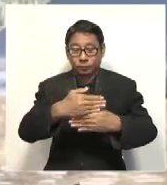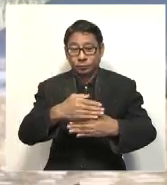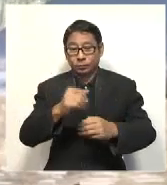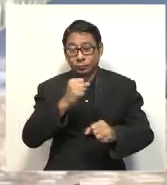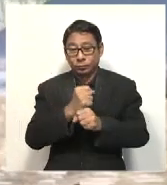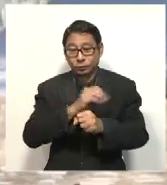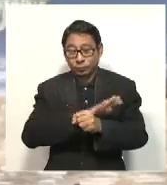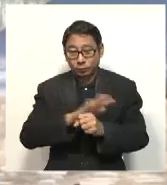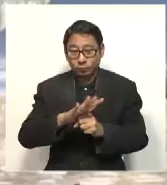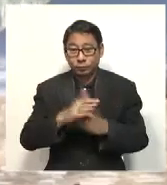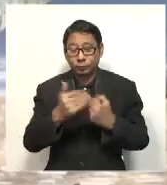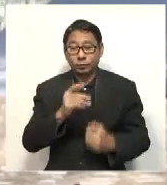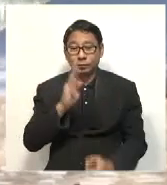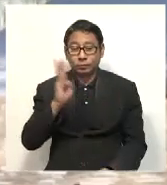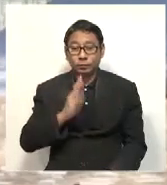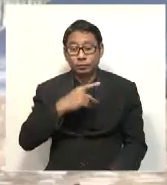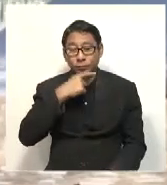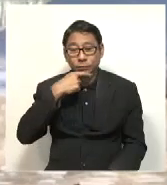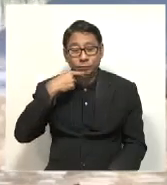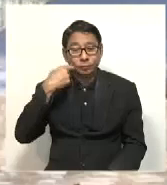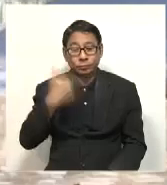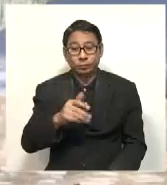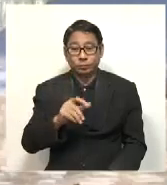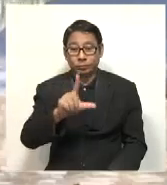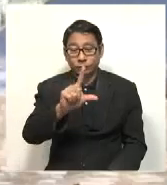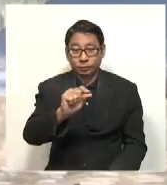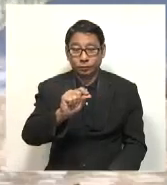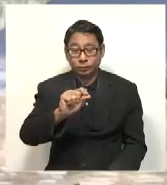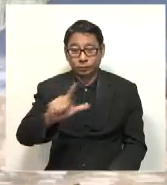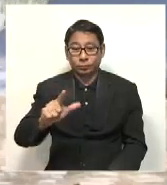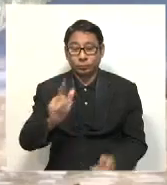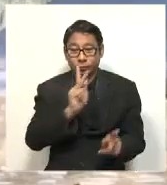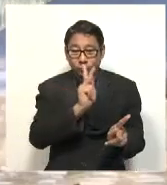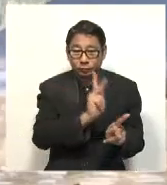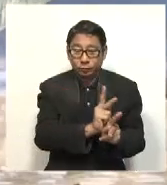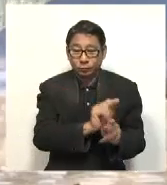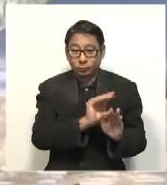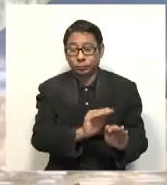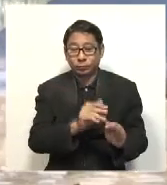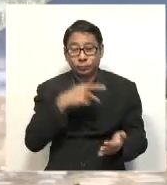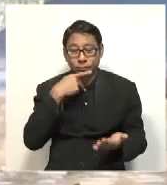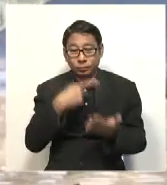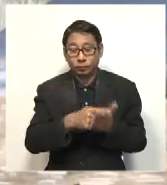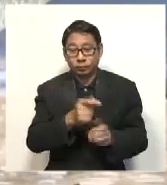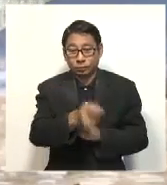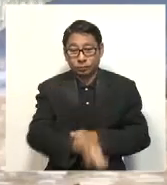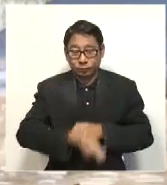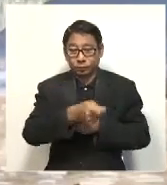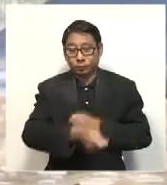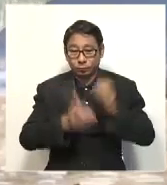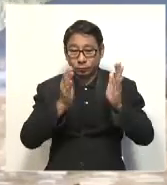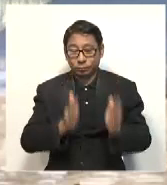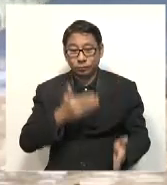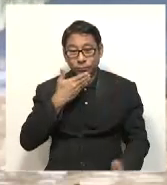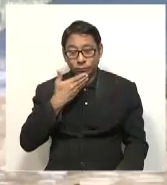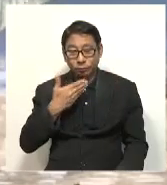สร็จทันใช้ในฤดูแล้งนี้พอดีนะครับซึ่งปริมาณน้ำกว่า20ล้านลูกบาศก์เมตรที่จัดเก็บไว้จะเป็นประโยชน์ต่อพี่น้องเกษตรกรมีน้ำใช้ตลอดแล้ว